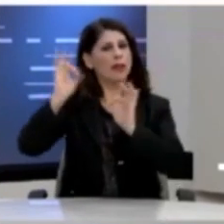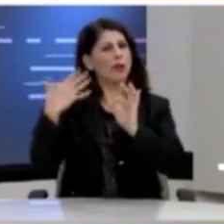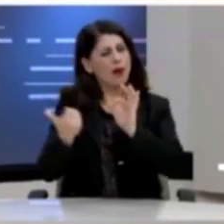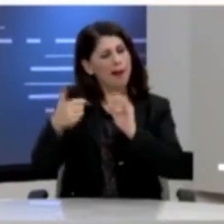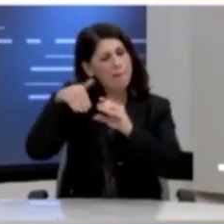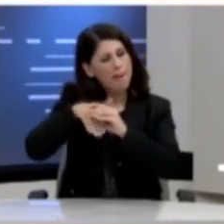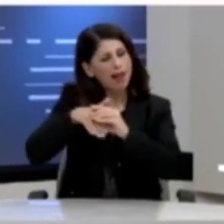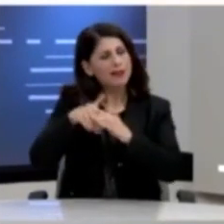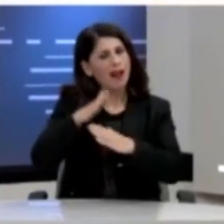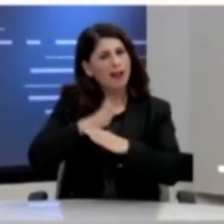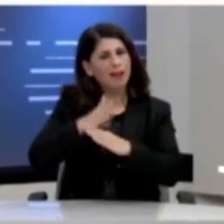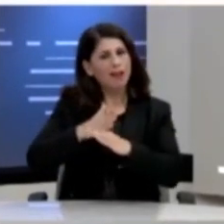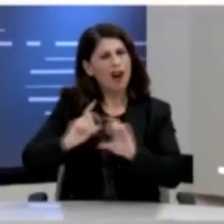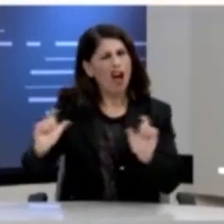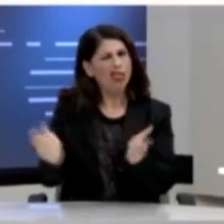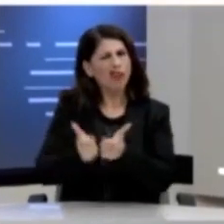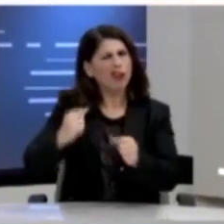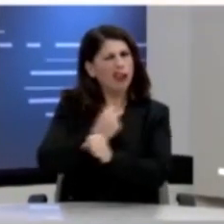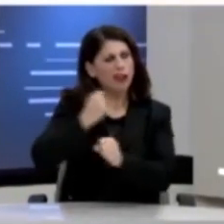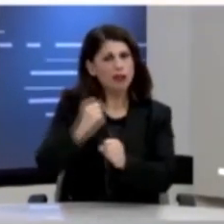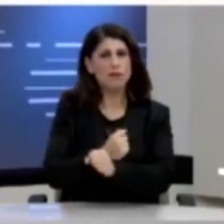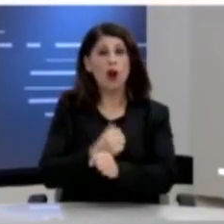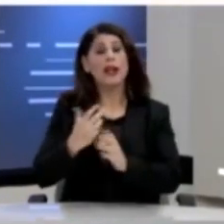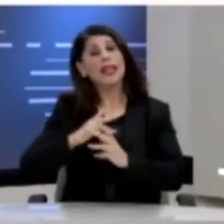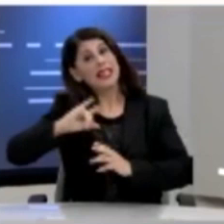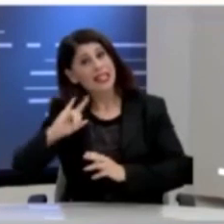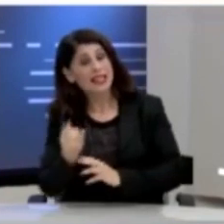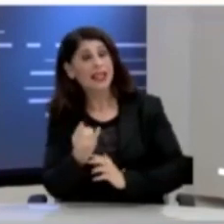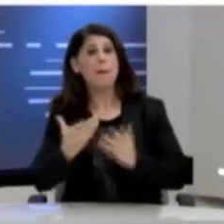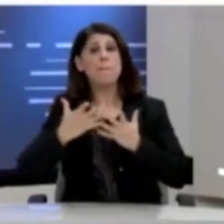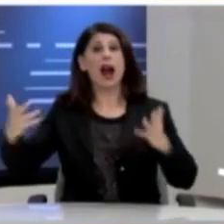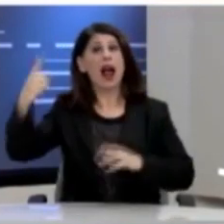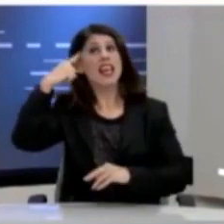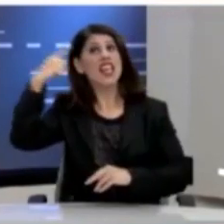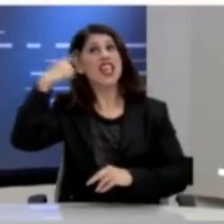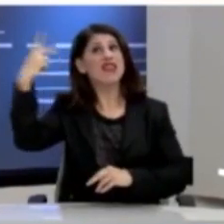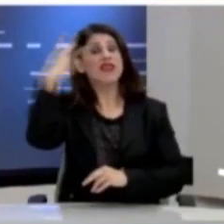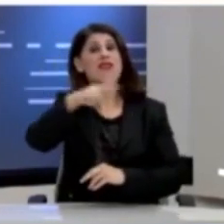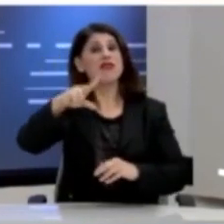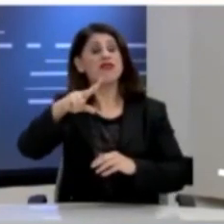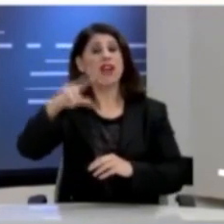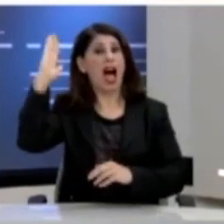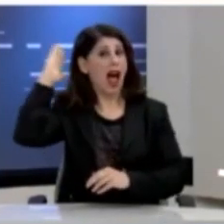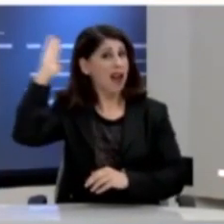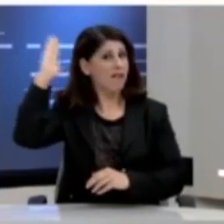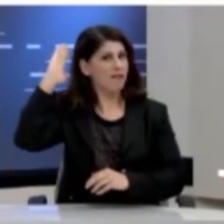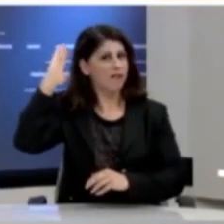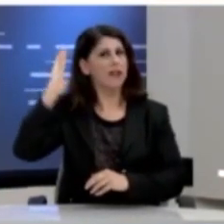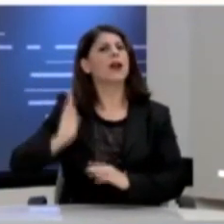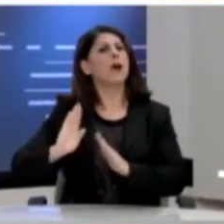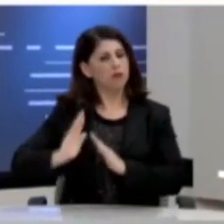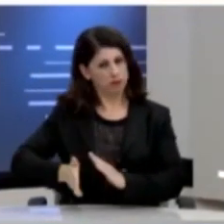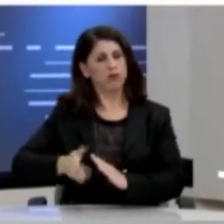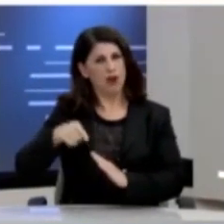εθνικισμού, όσο και ο αλβανικός μεγαλοειδατισμός μπορούν ανά πάσα στιγμή να αξιοποιηθούν ενεργά